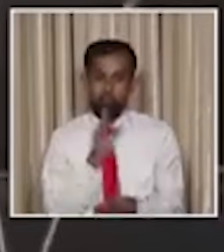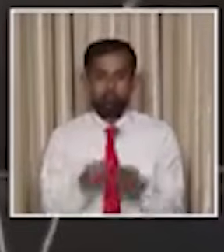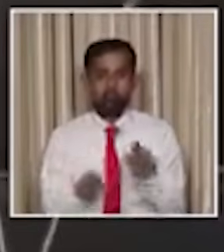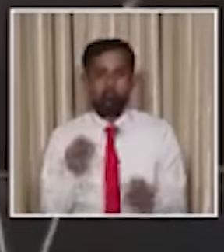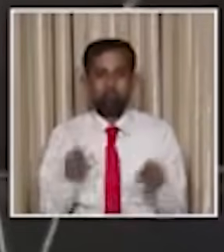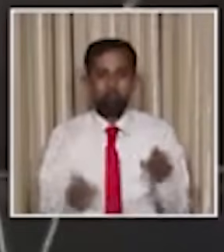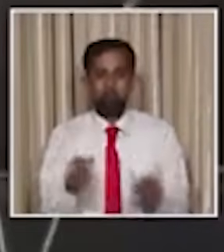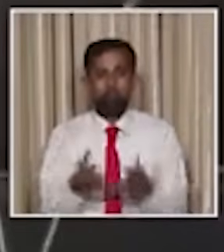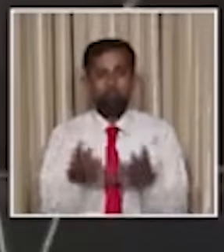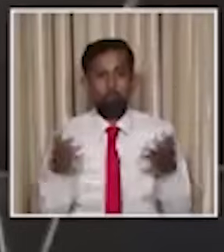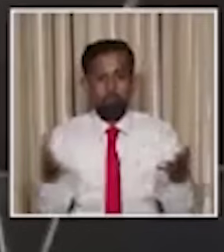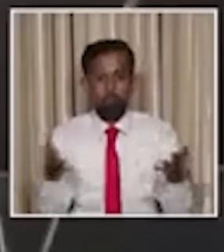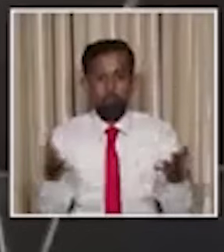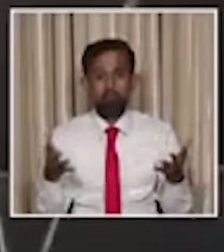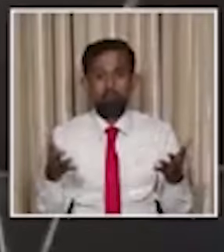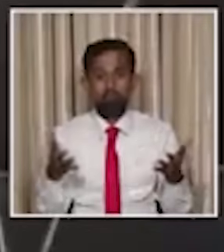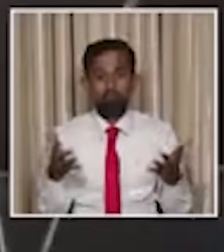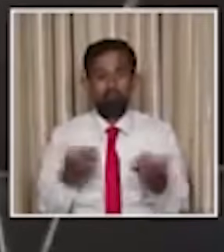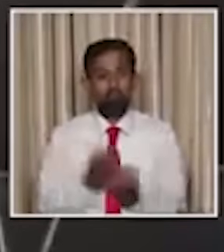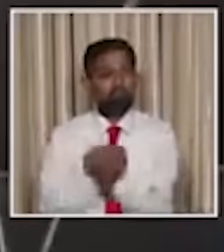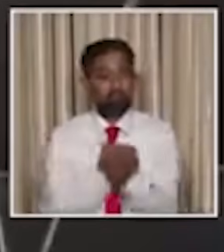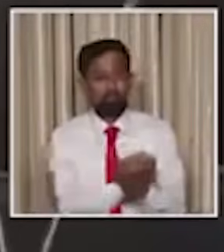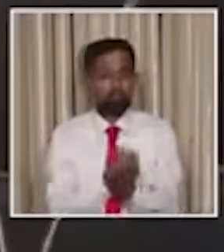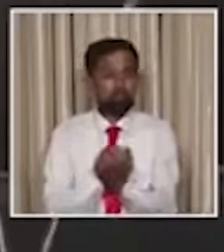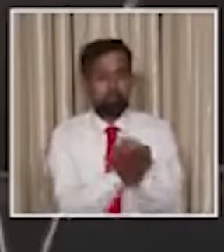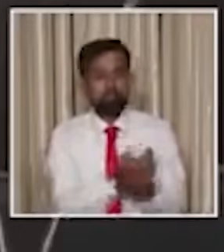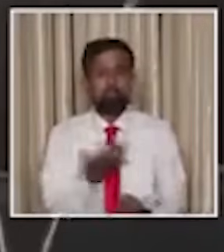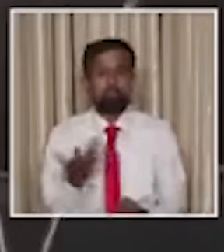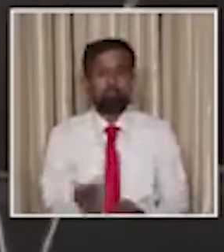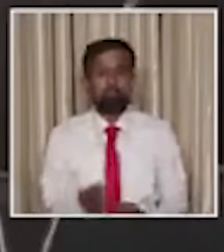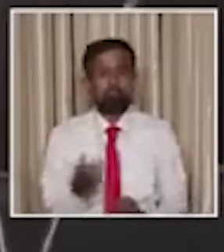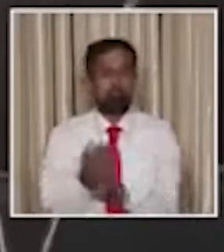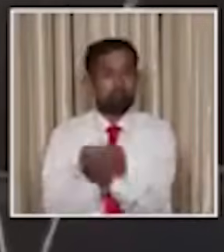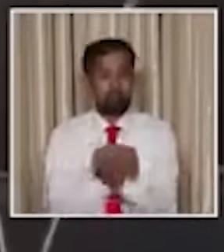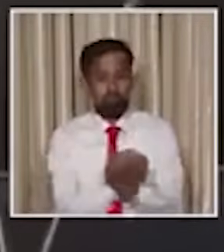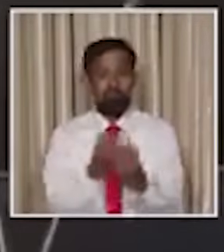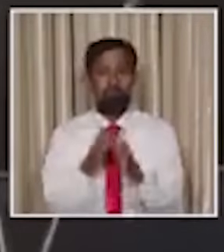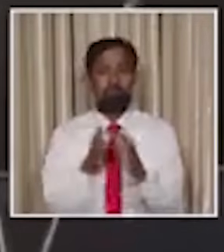இன்னும் சிறையிலே வாடிக்கொண்டிருக்கிறார்கள். அதே போல அஹ்னப் என்ற ஒரு இளைஞர்